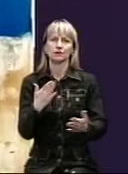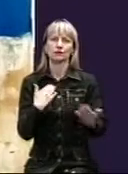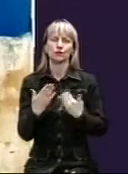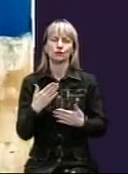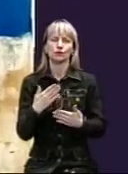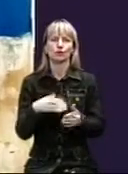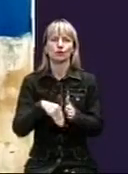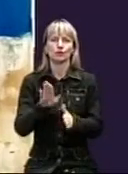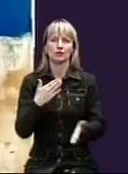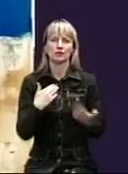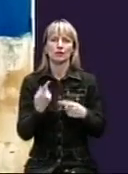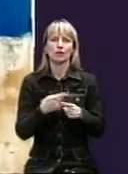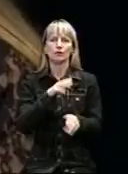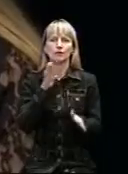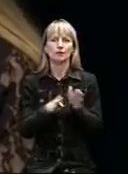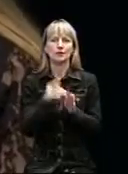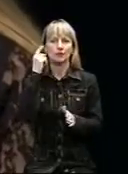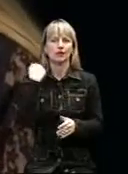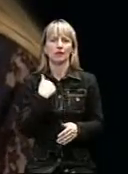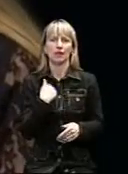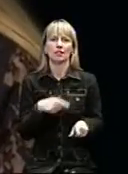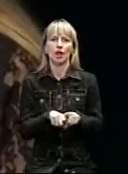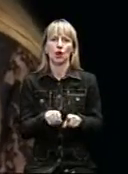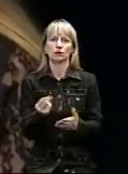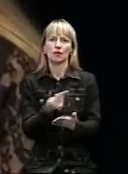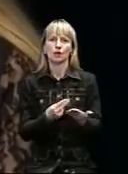Тому, мабуть, підсвідомо я також